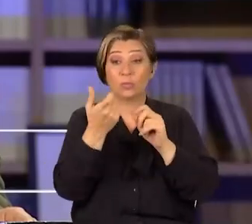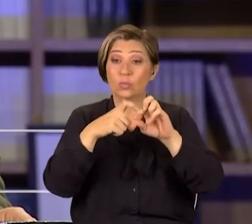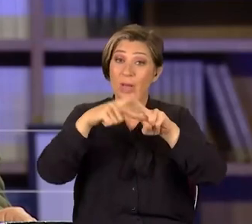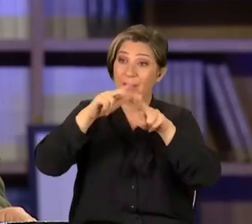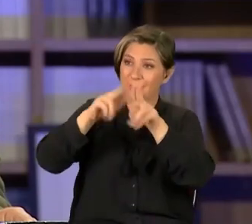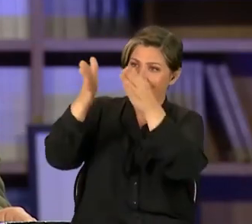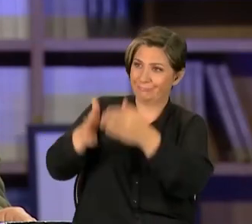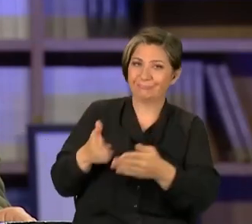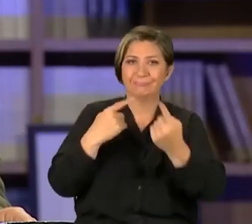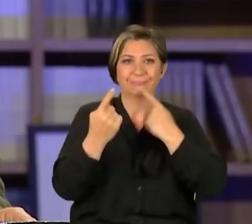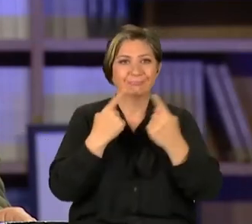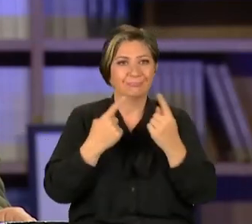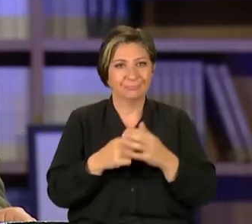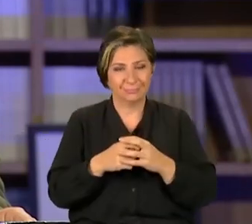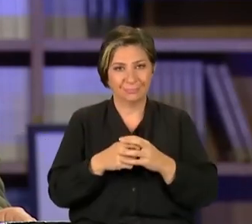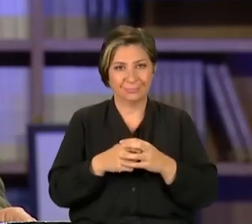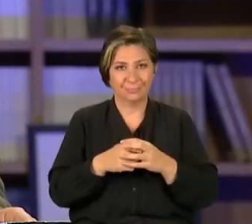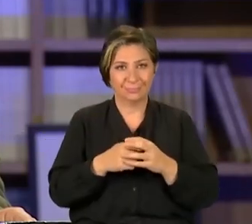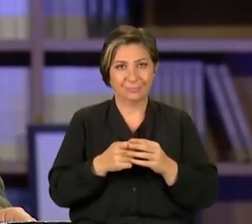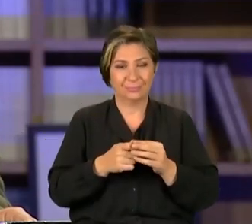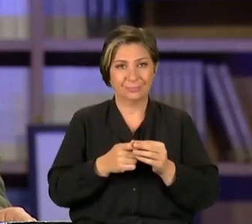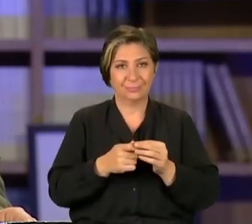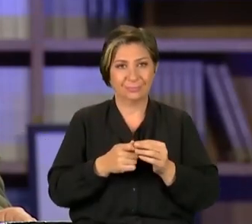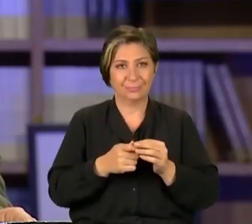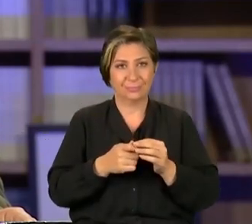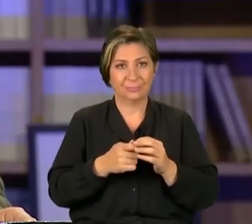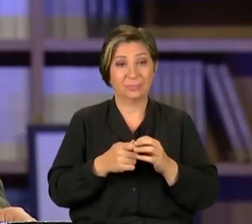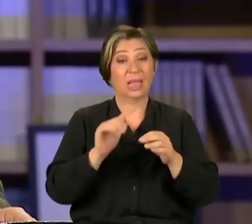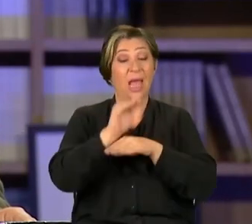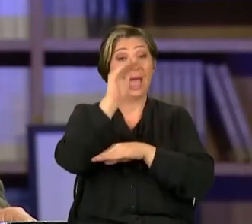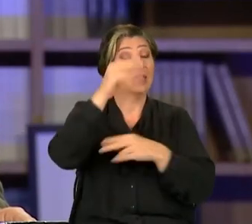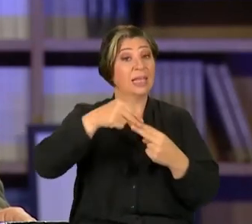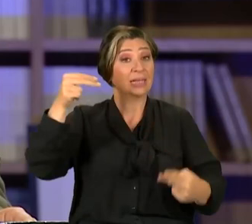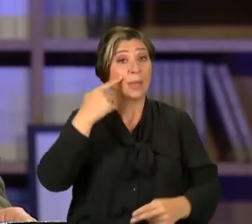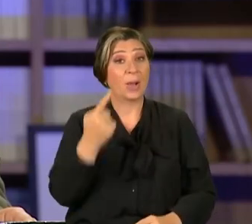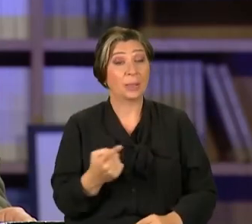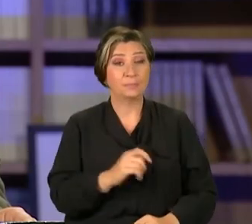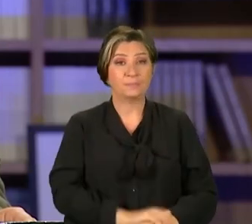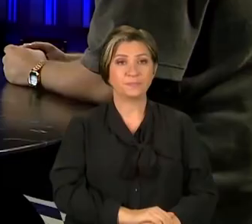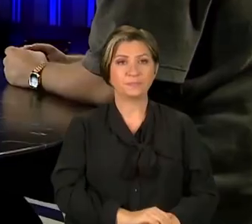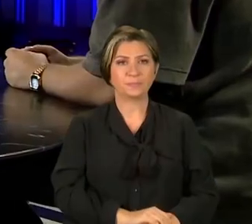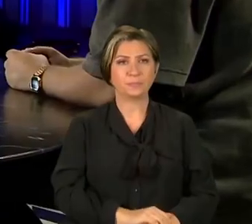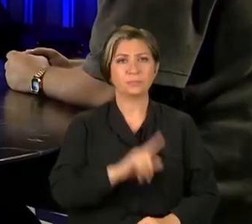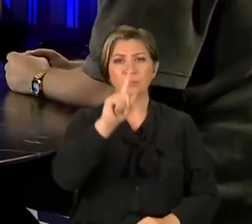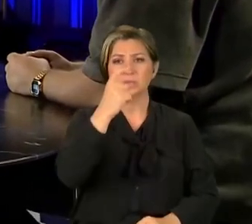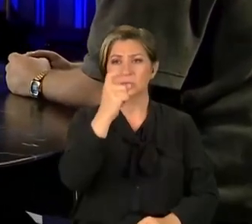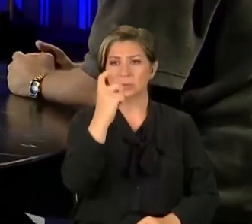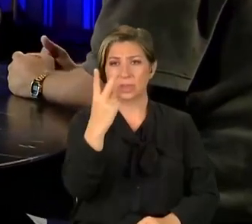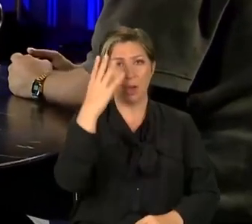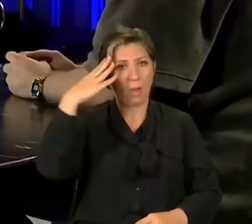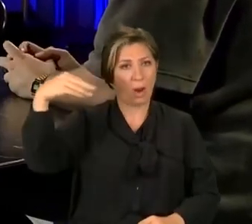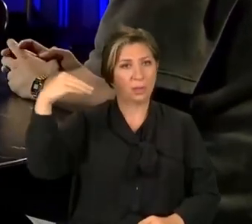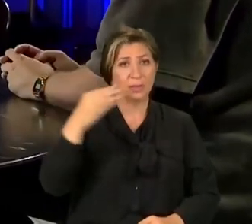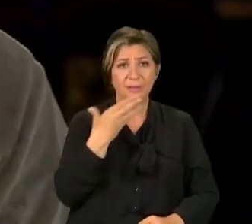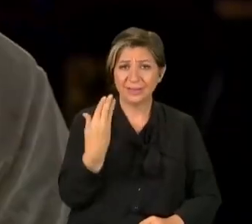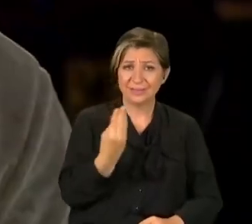da söz edelim Biraz onun kariyerine de evet doğru Hayat hikayesine de bakalım 92 Hollanda çok